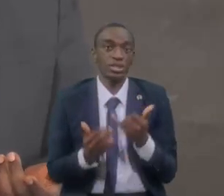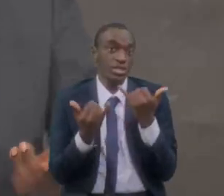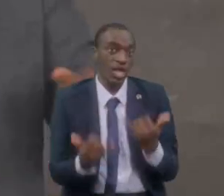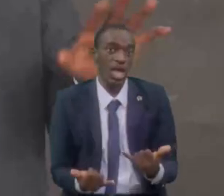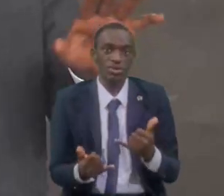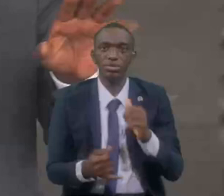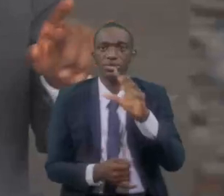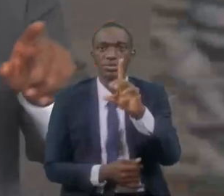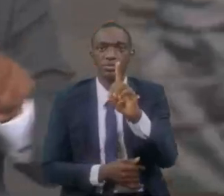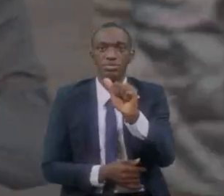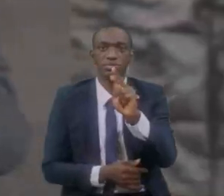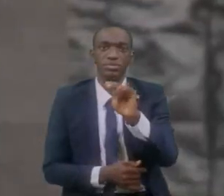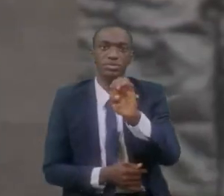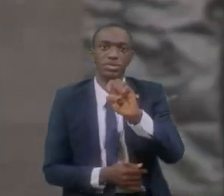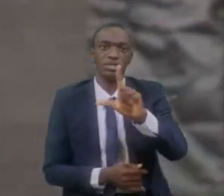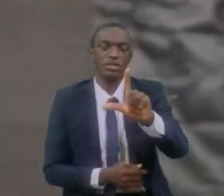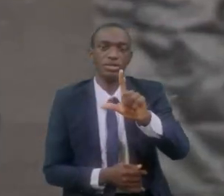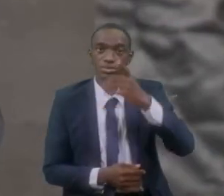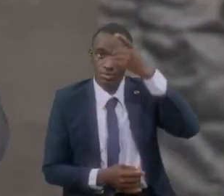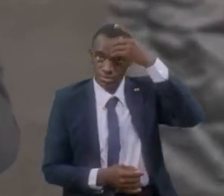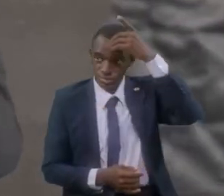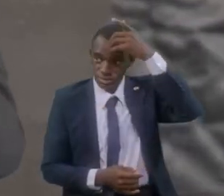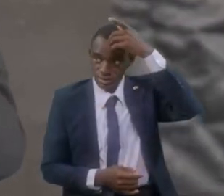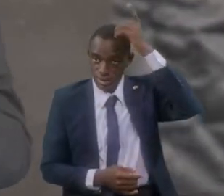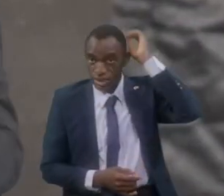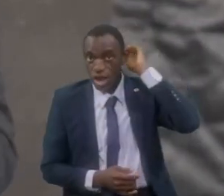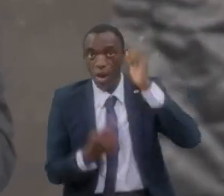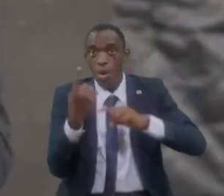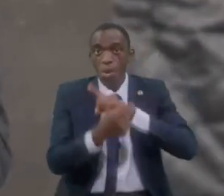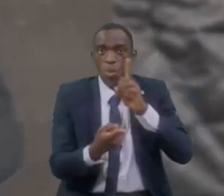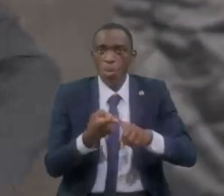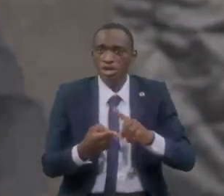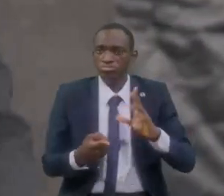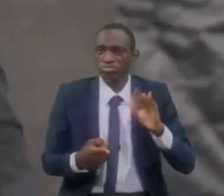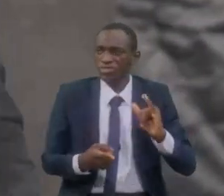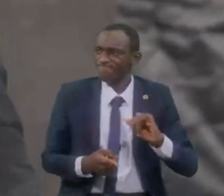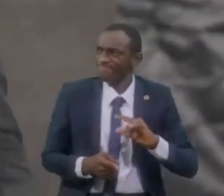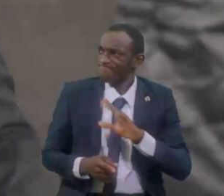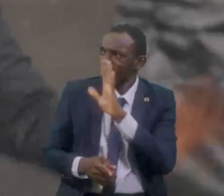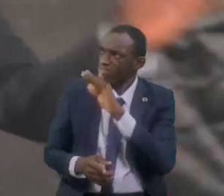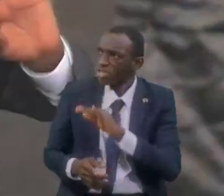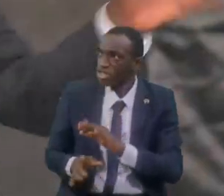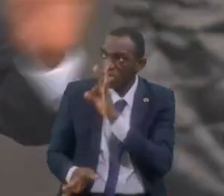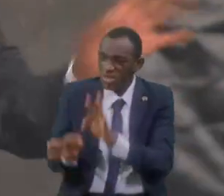Daniel, quand elle a été menacée, si tu pries encore,